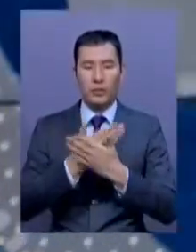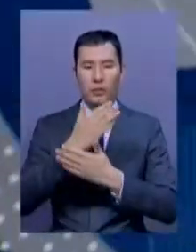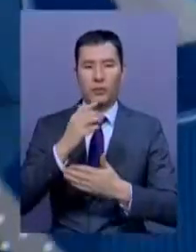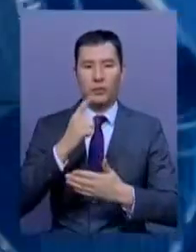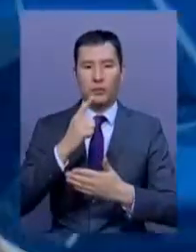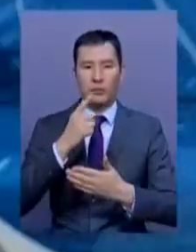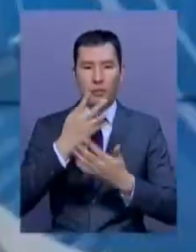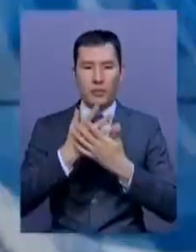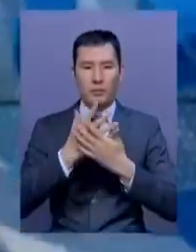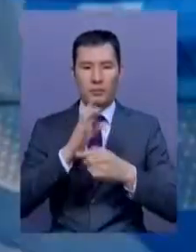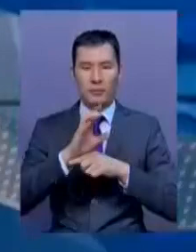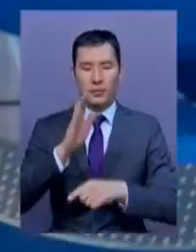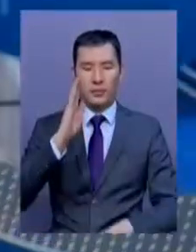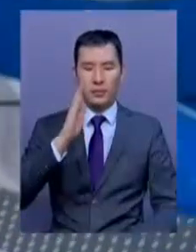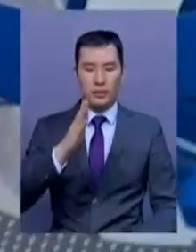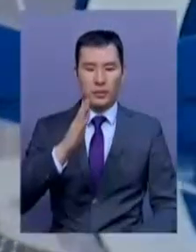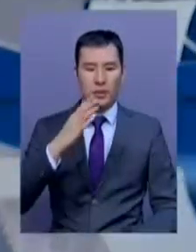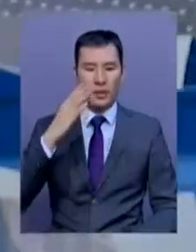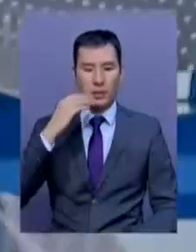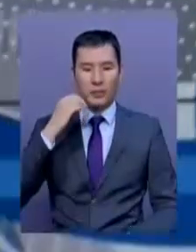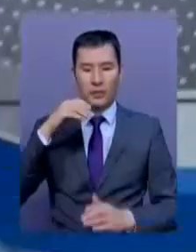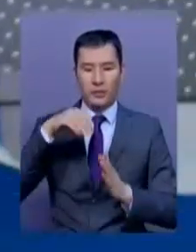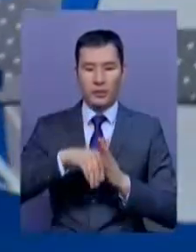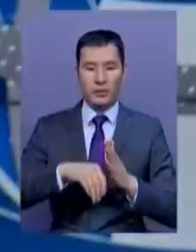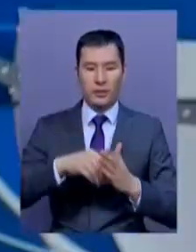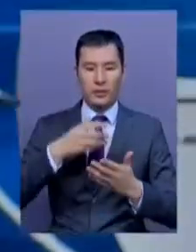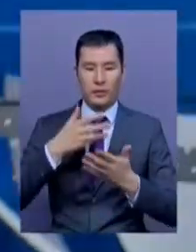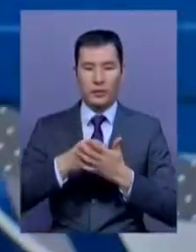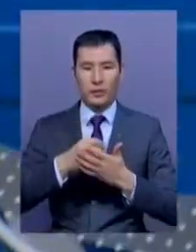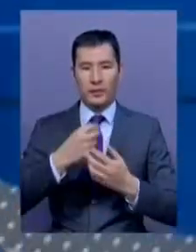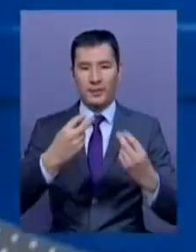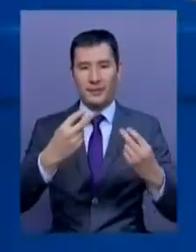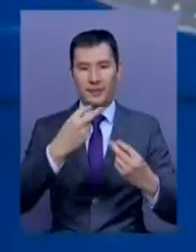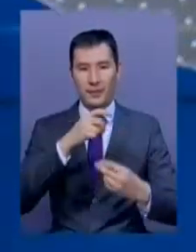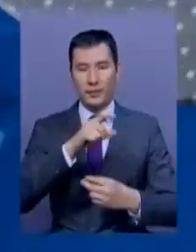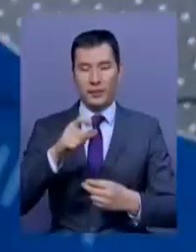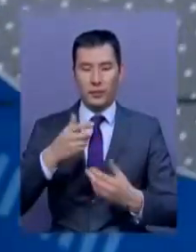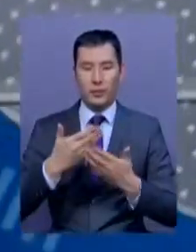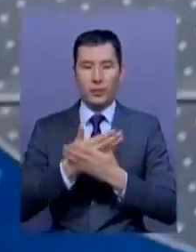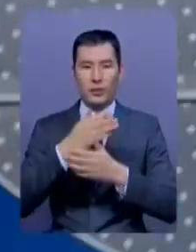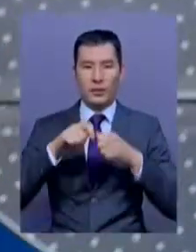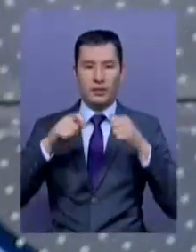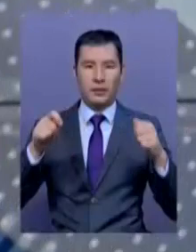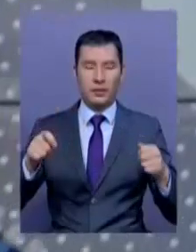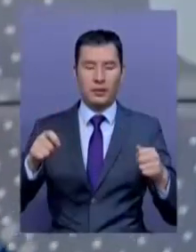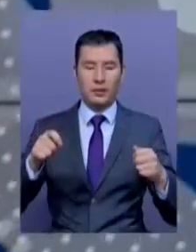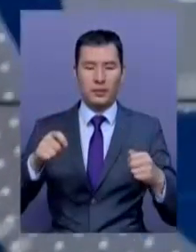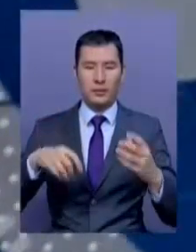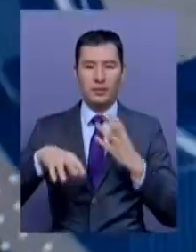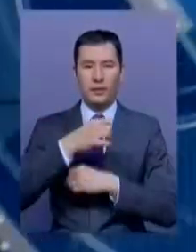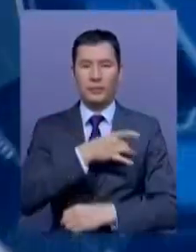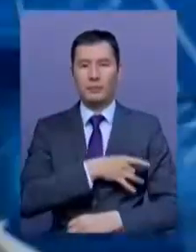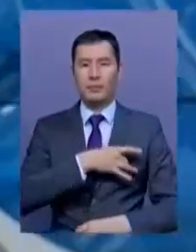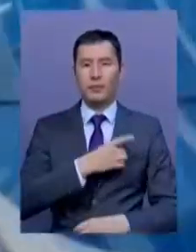бастауы. Осы дәстүрді үзбеген Алматы телеарнасы өз көрерменін жаңашылдықпен қарсы алғалы отыр. Көпшіліктің ыстық